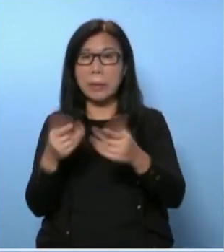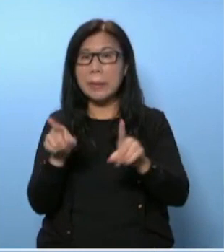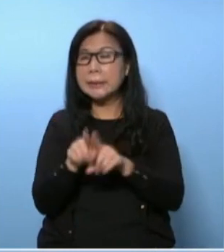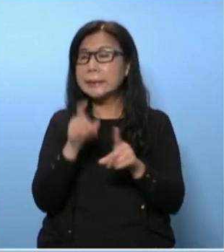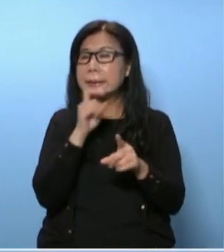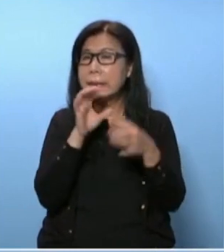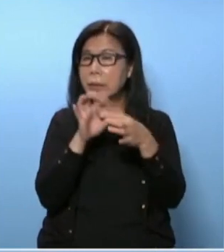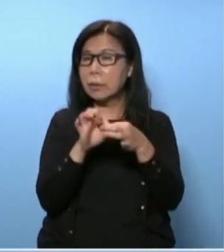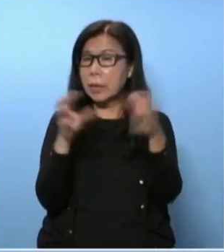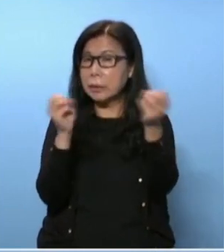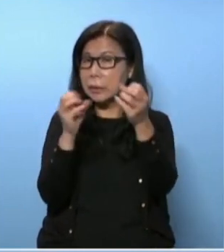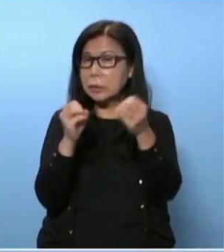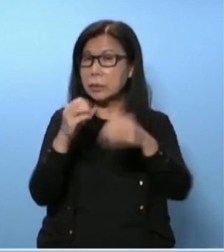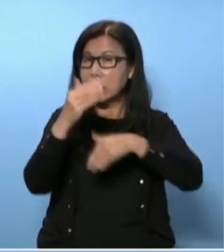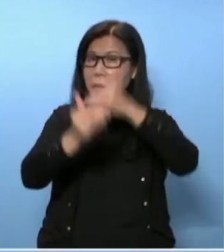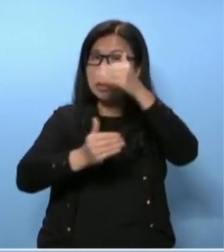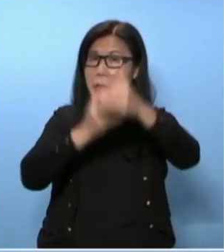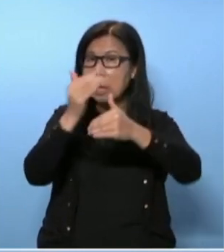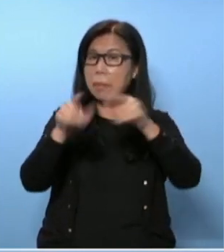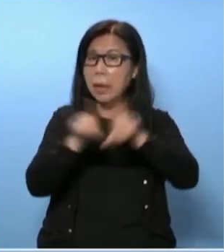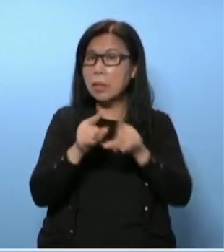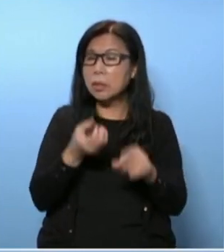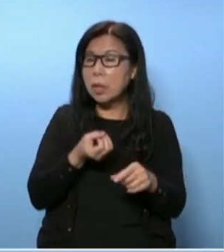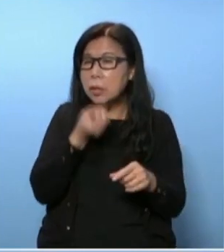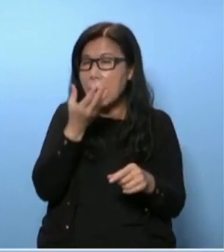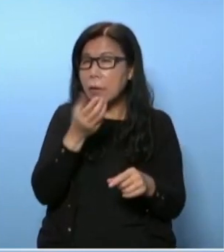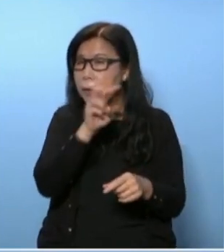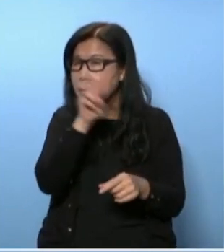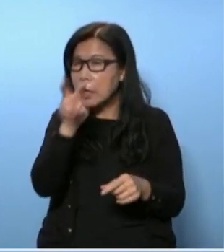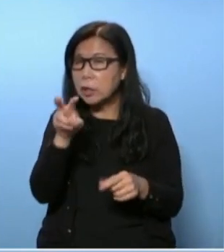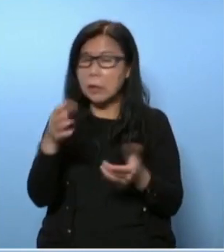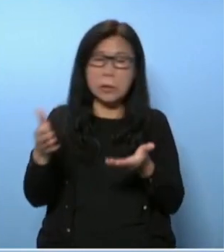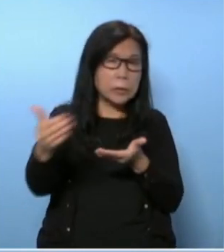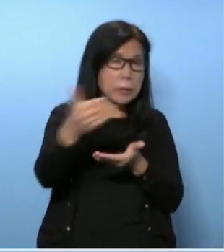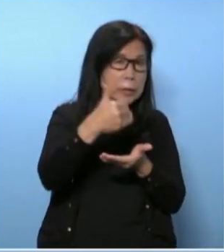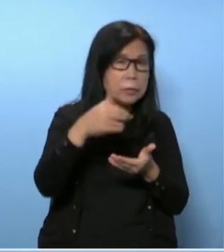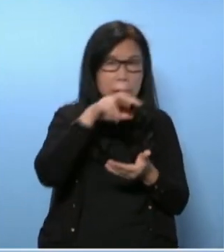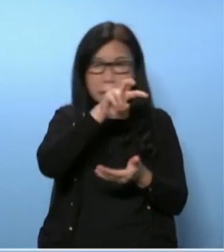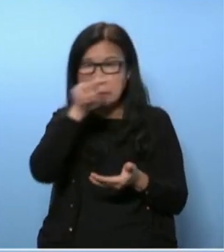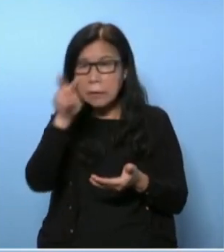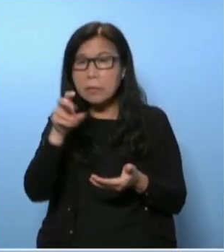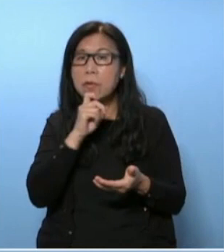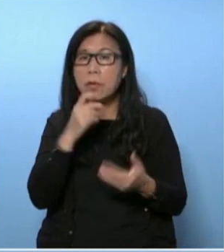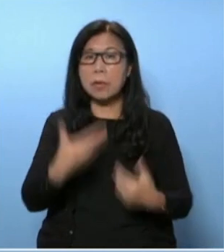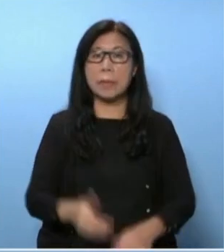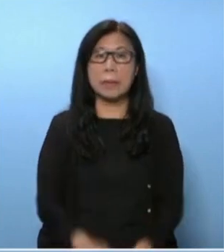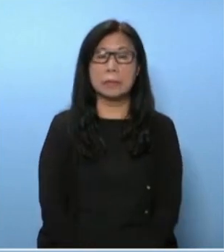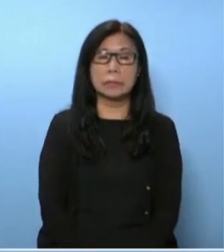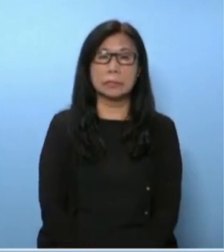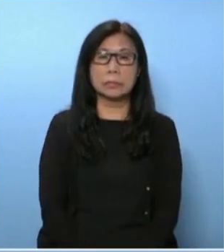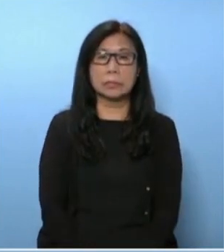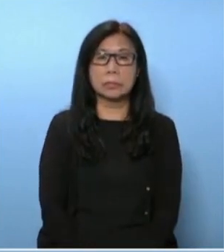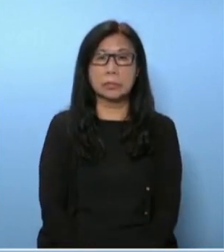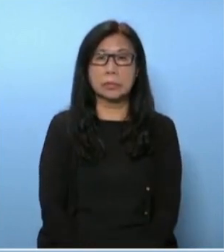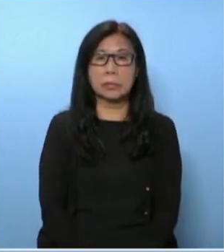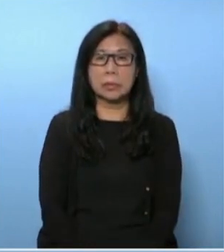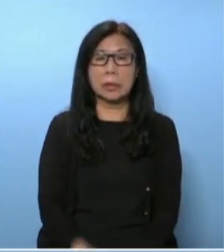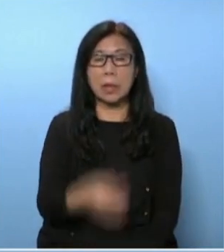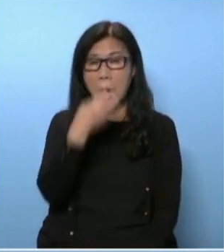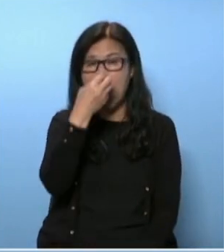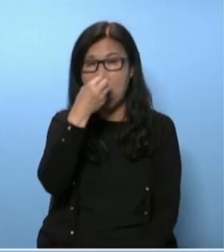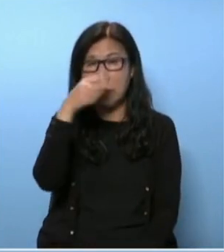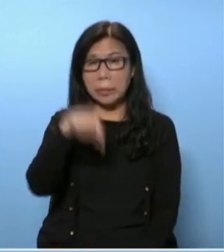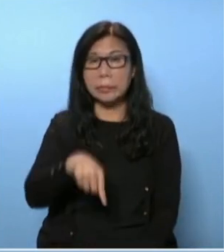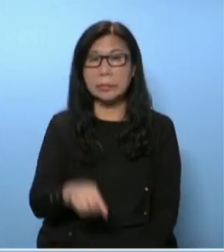進行一啲嘅好多嘅情報工作，係會一路係做緊嘅。咁咧就係香港我哋而家喺呢